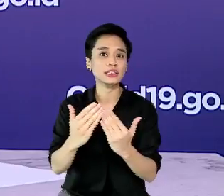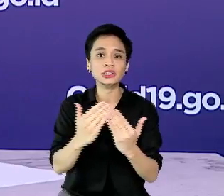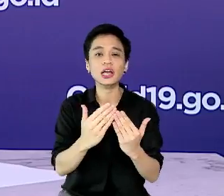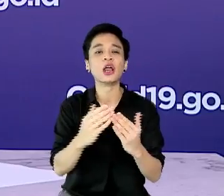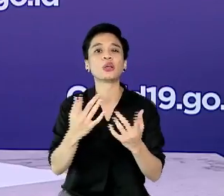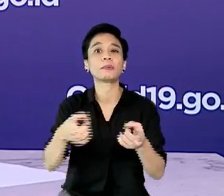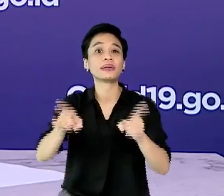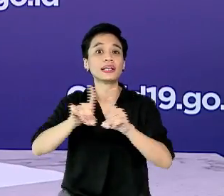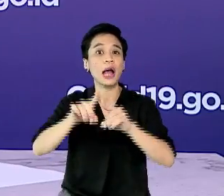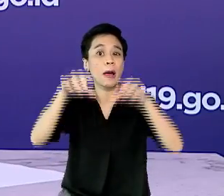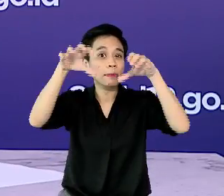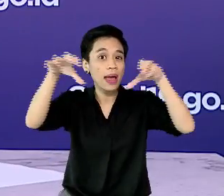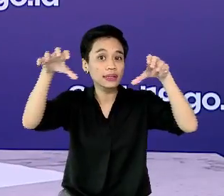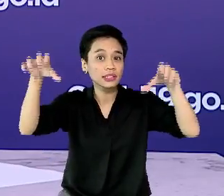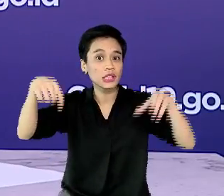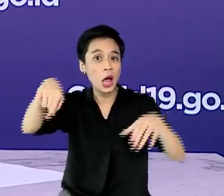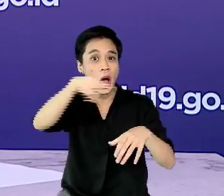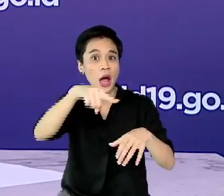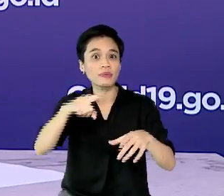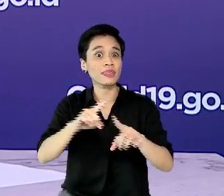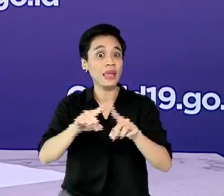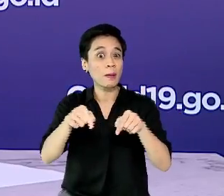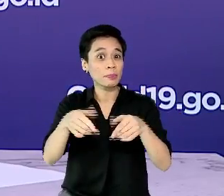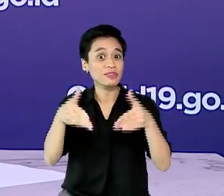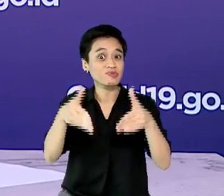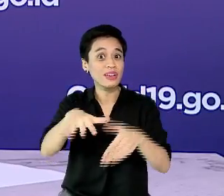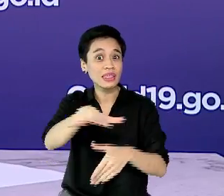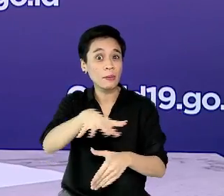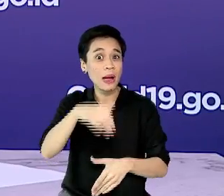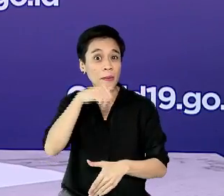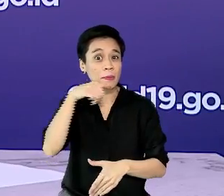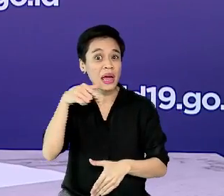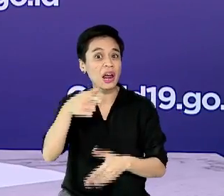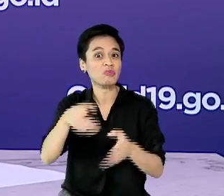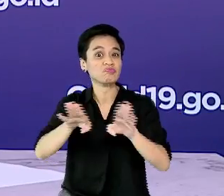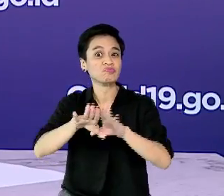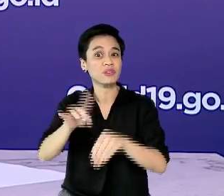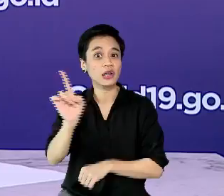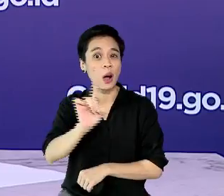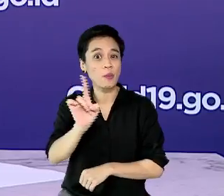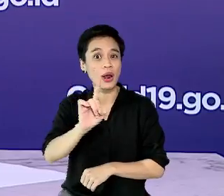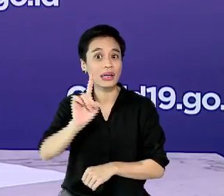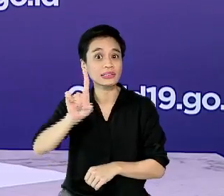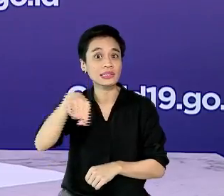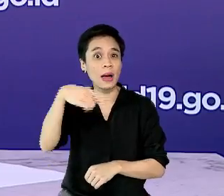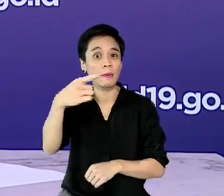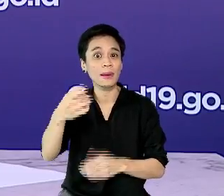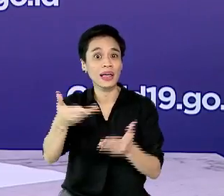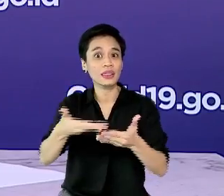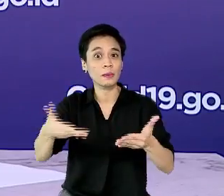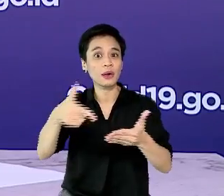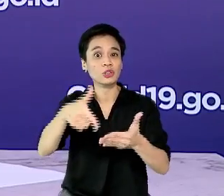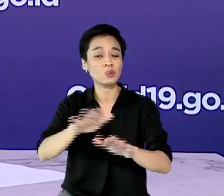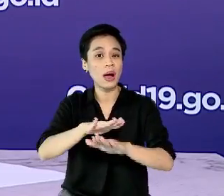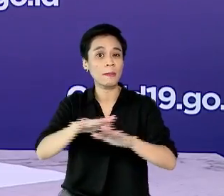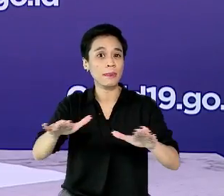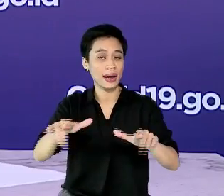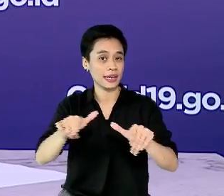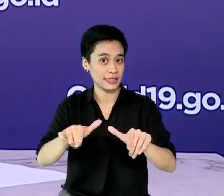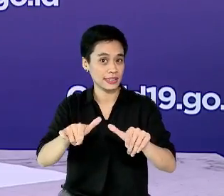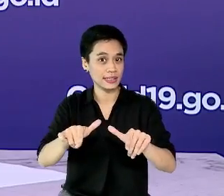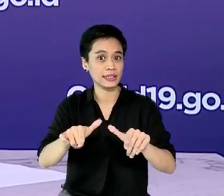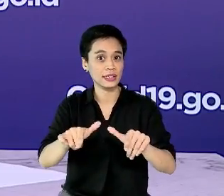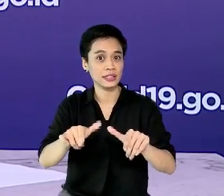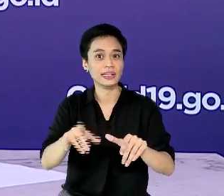pesta pernikahan dan sejenisnya di zona merah ditiadakan sampai wilayah tersebut dinyatakan aman dari